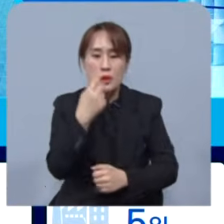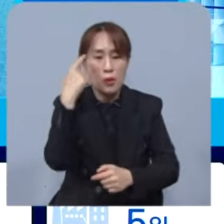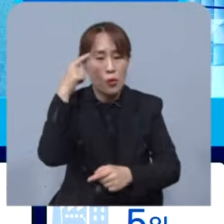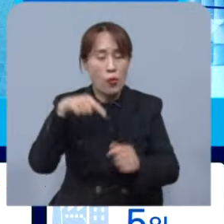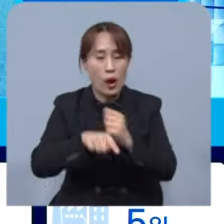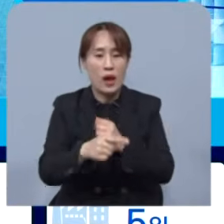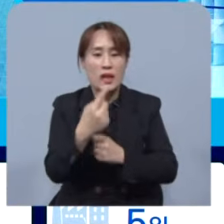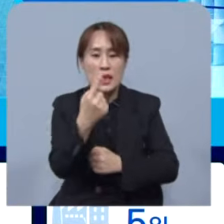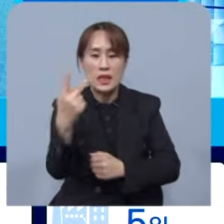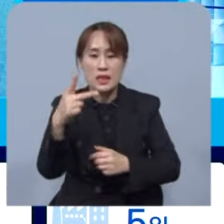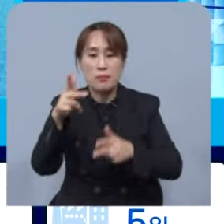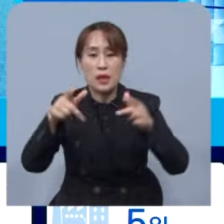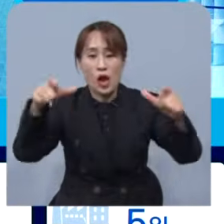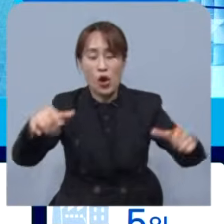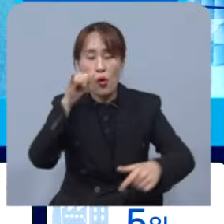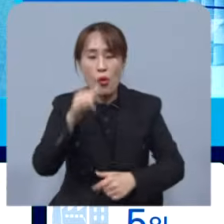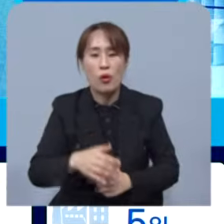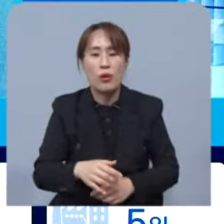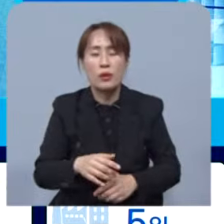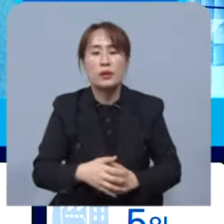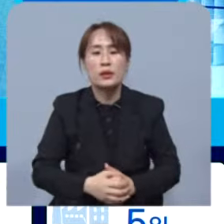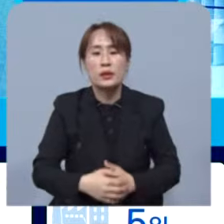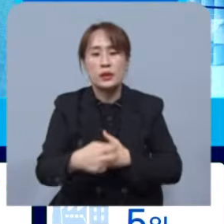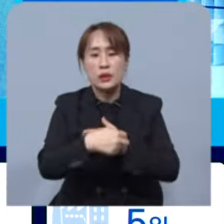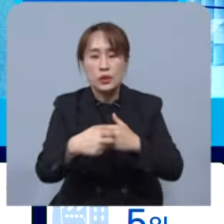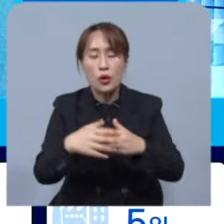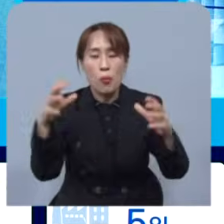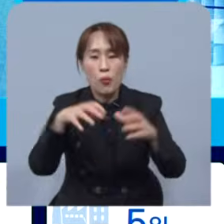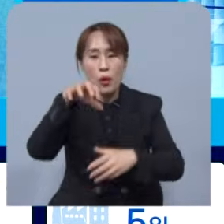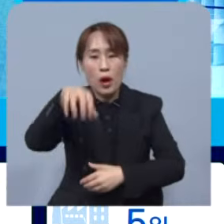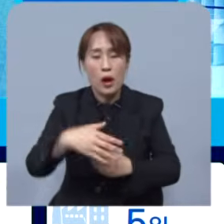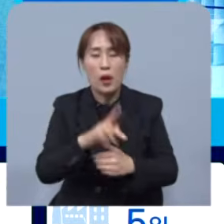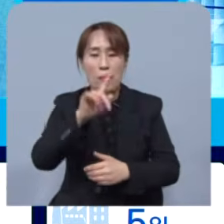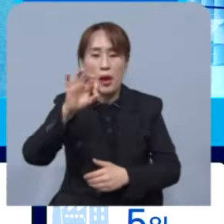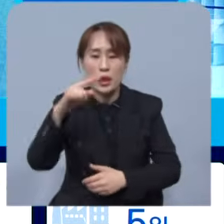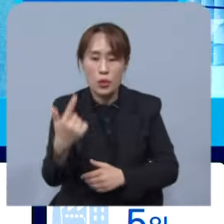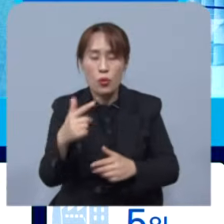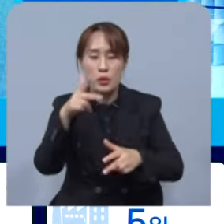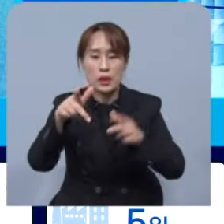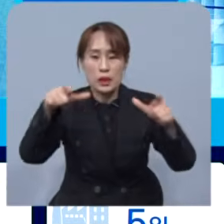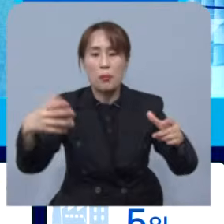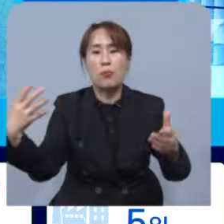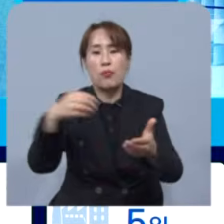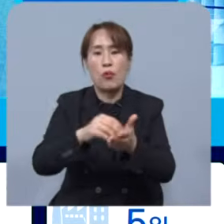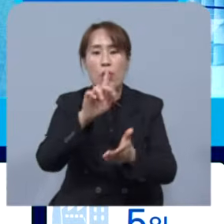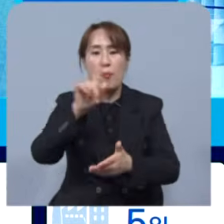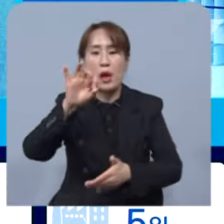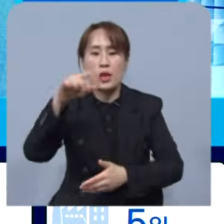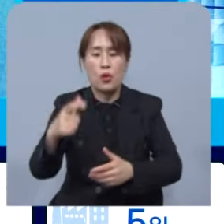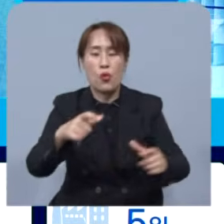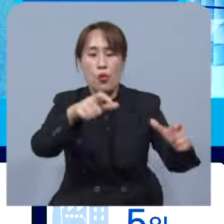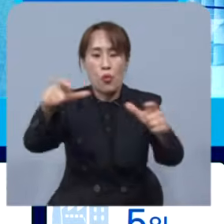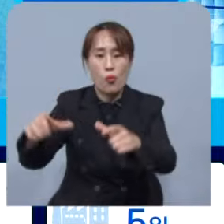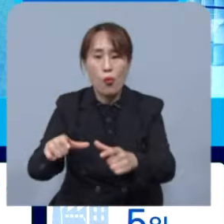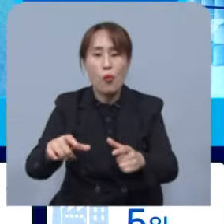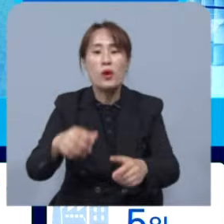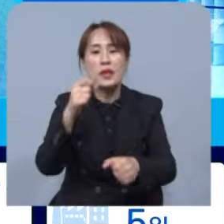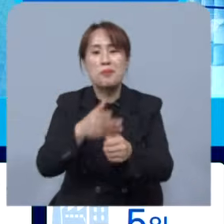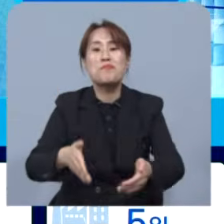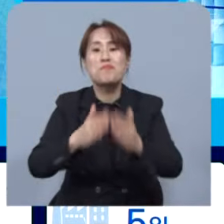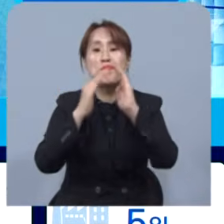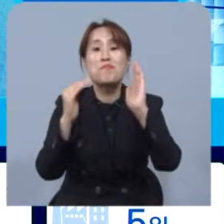생명과학 1, 2, 3 산단, 첨단의료 복합단지, 바이오 산단 등을 포함하는 바이오밸리를 형성하고